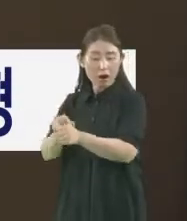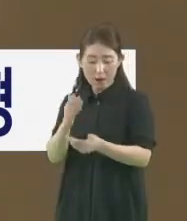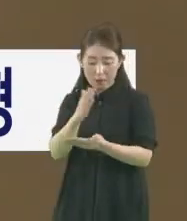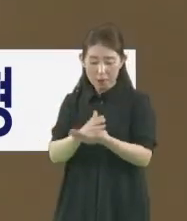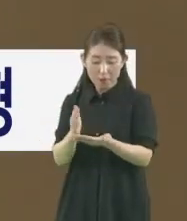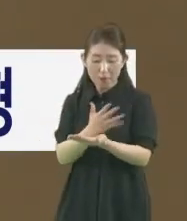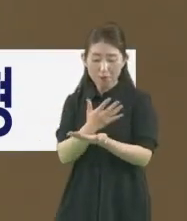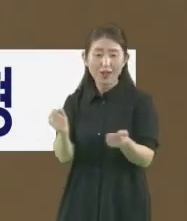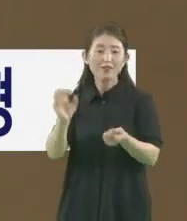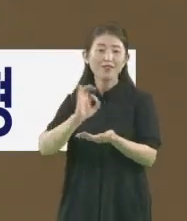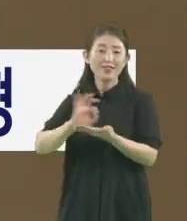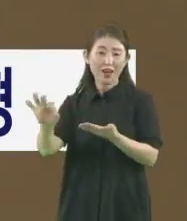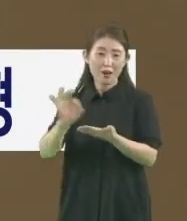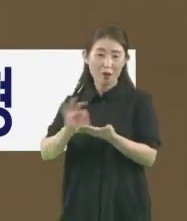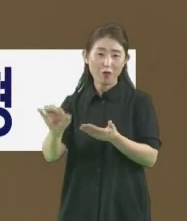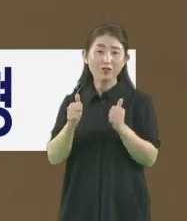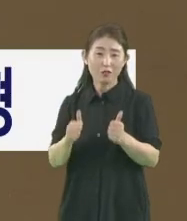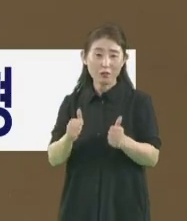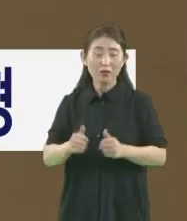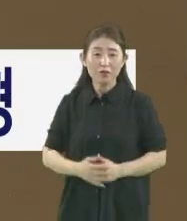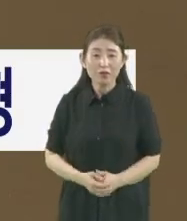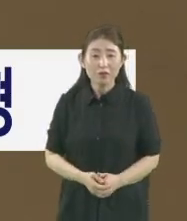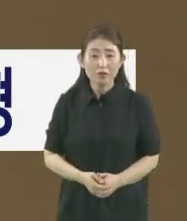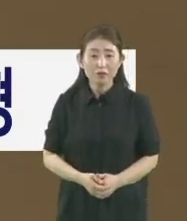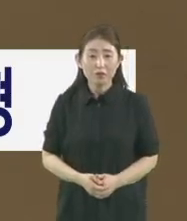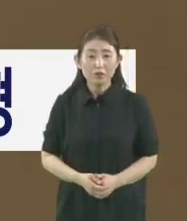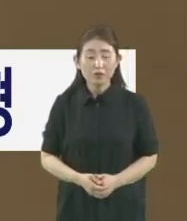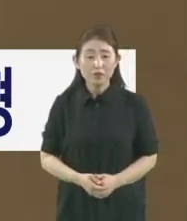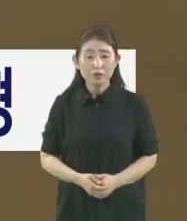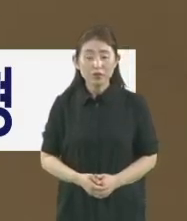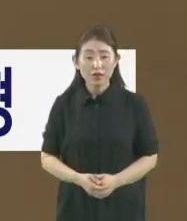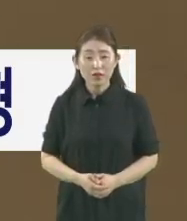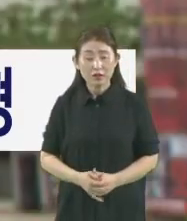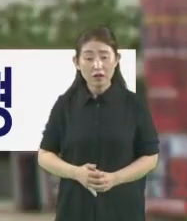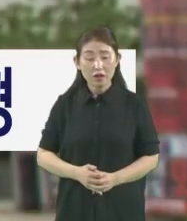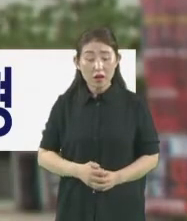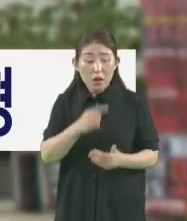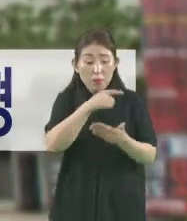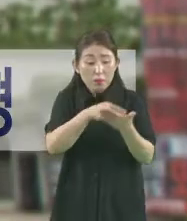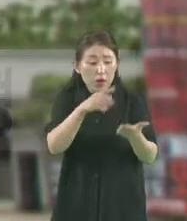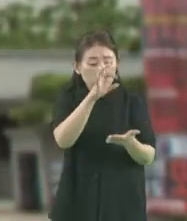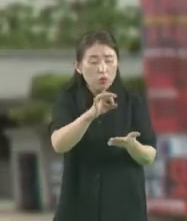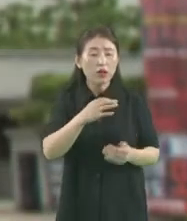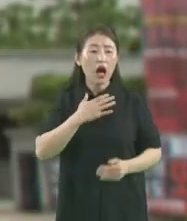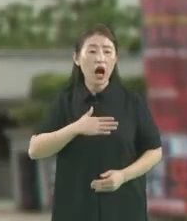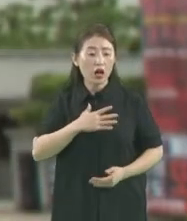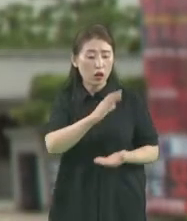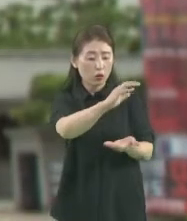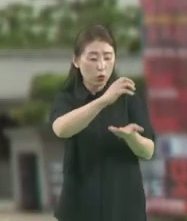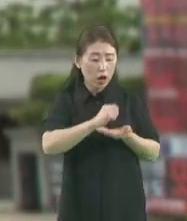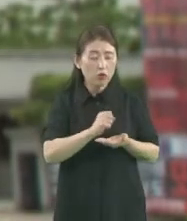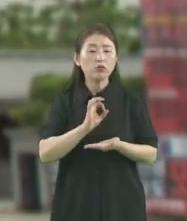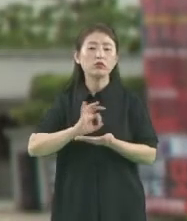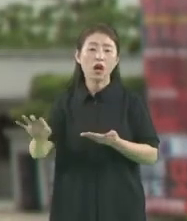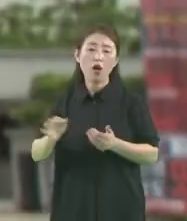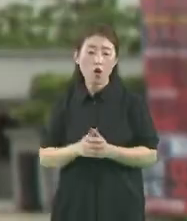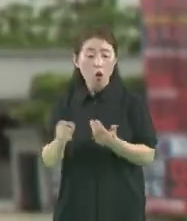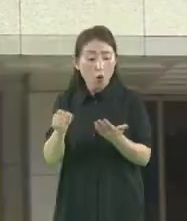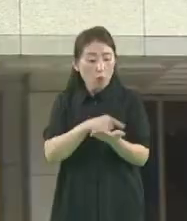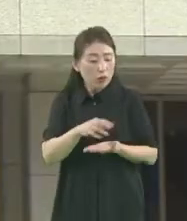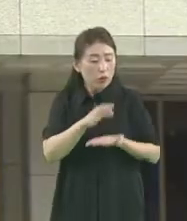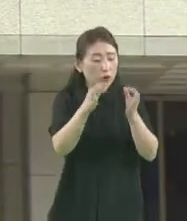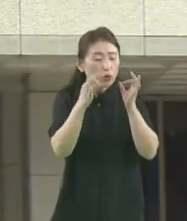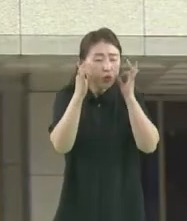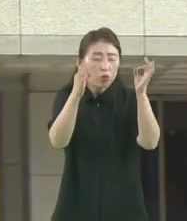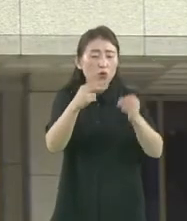사용한 혐의로 재판에 넘겨졌습니다 재판부는 보이스피싱 피해금 인 것을 알면서 사용했고 보상 하려는 노력도